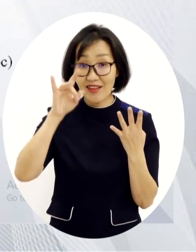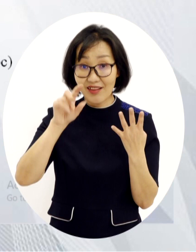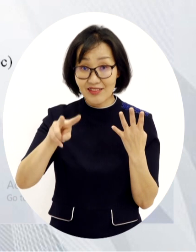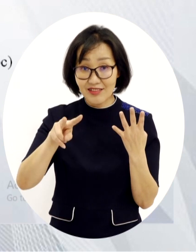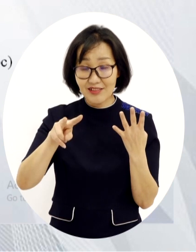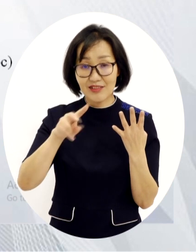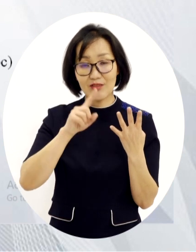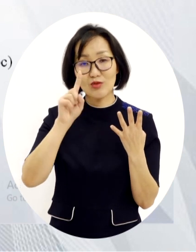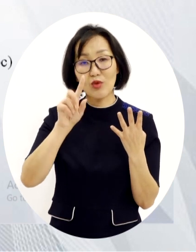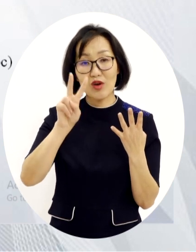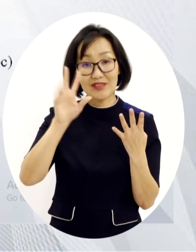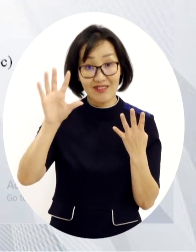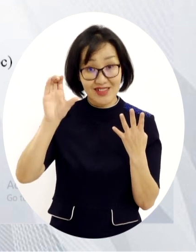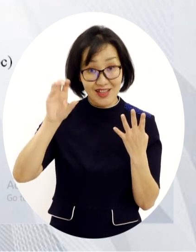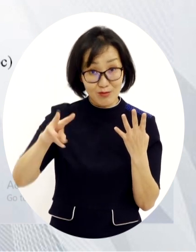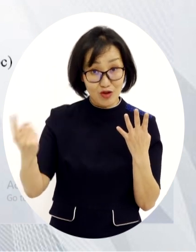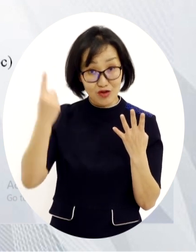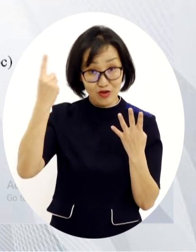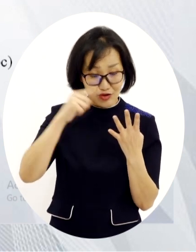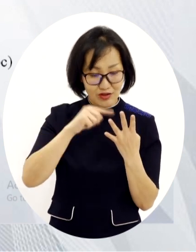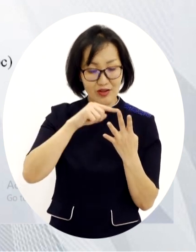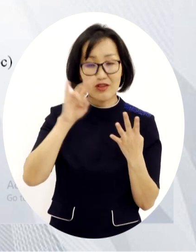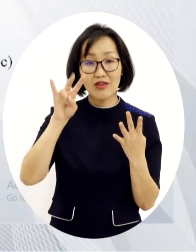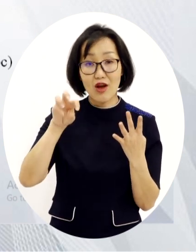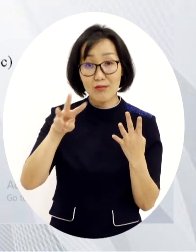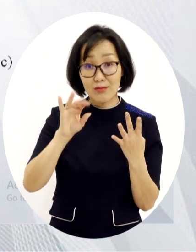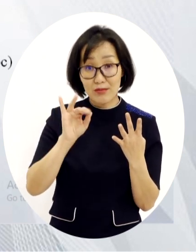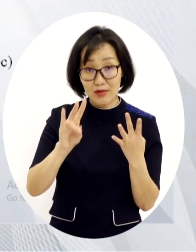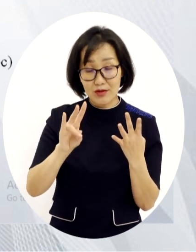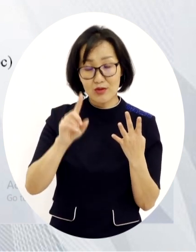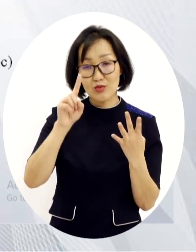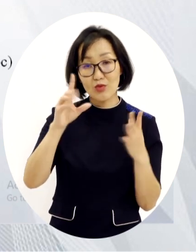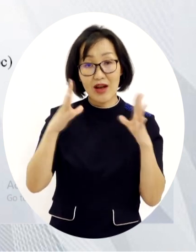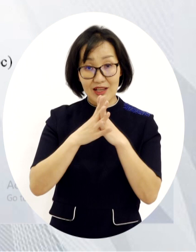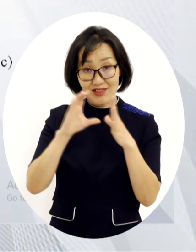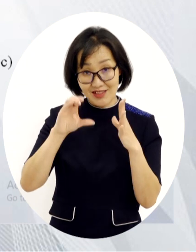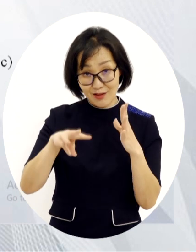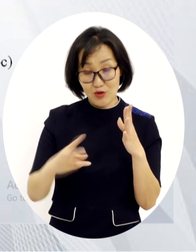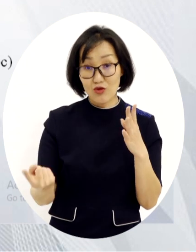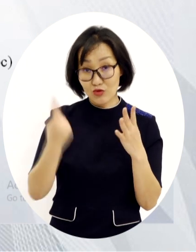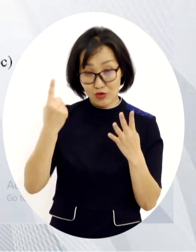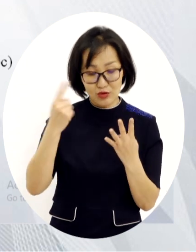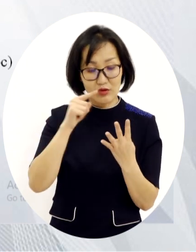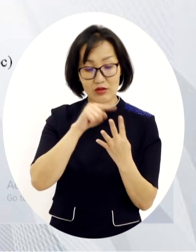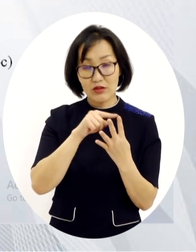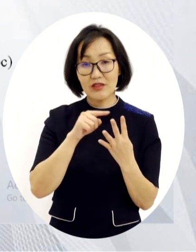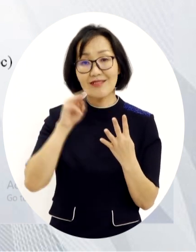Гэрэл 125 см. Номин 110